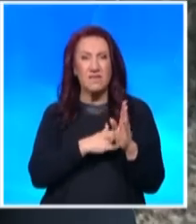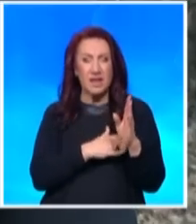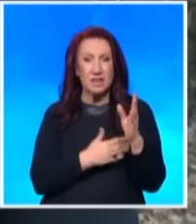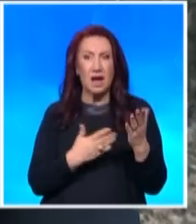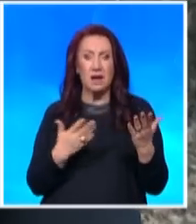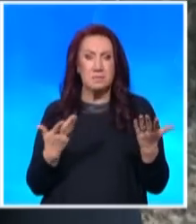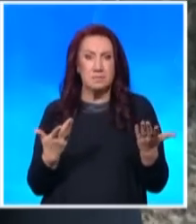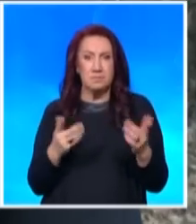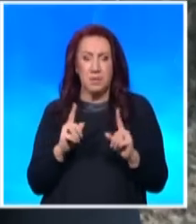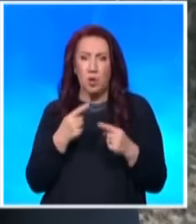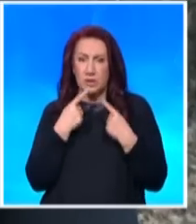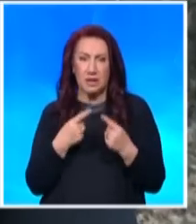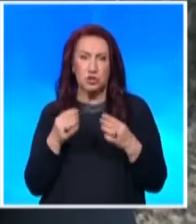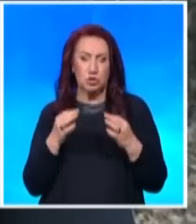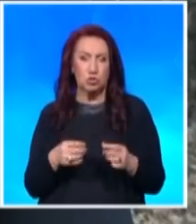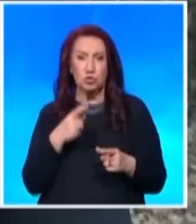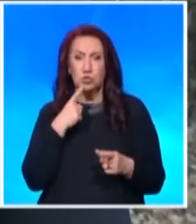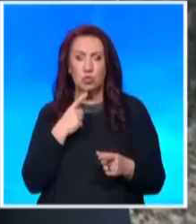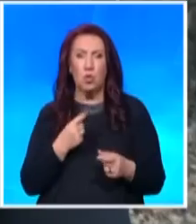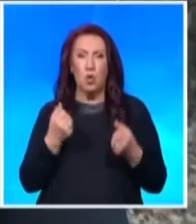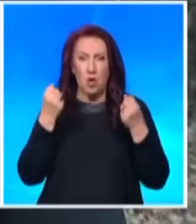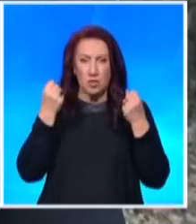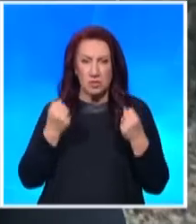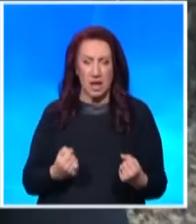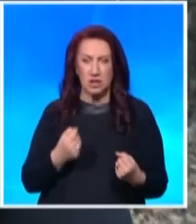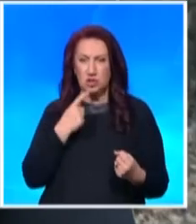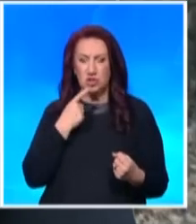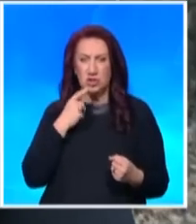каже, тъй като с тежка техника са изкоренявани